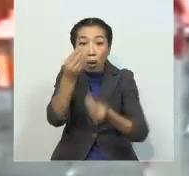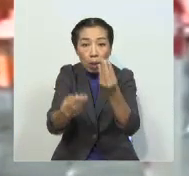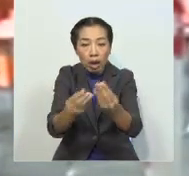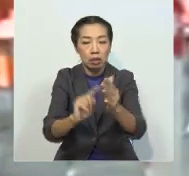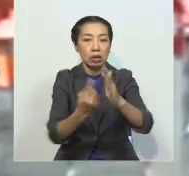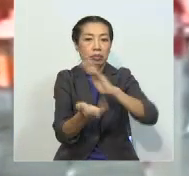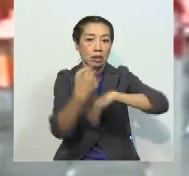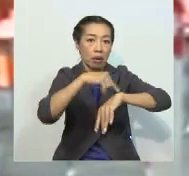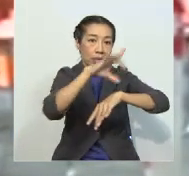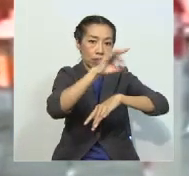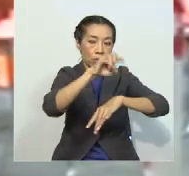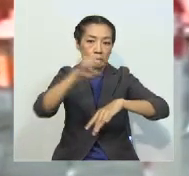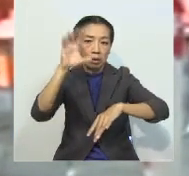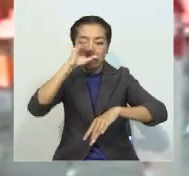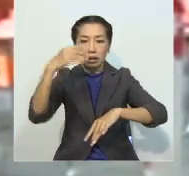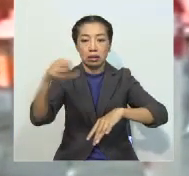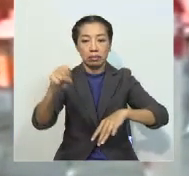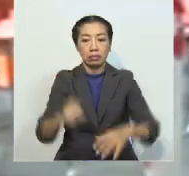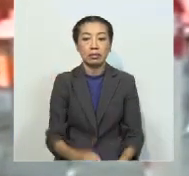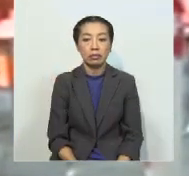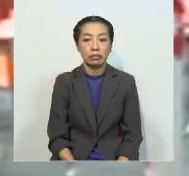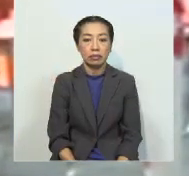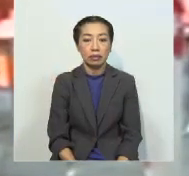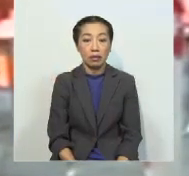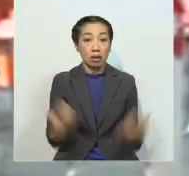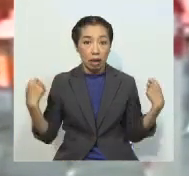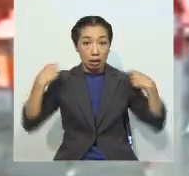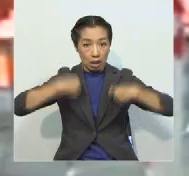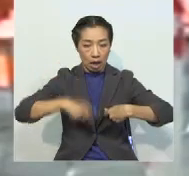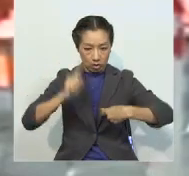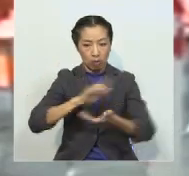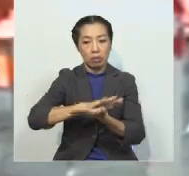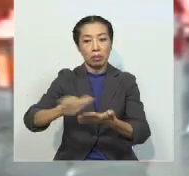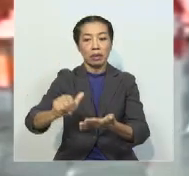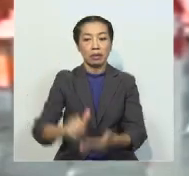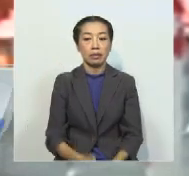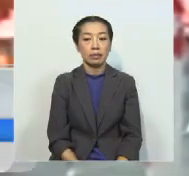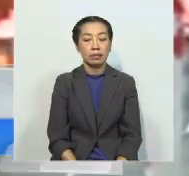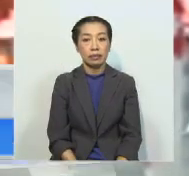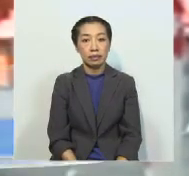8โมงเช้าไปจนถึง22นาฬิกาครับแล้วก็ขอความกรุณาในการแต่งกายในชุดที่สุภาพด้วยนะครับ